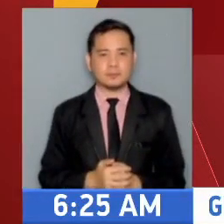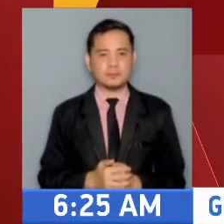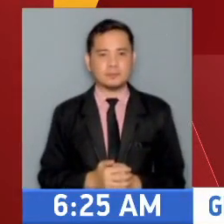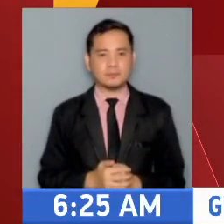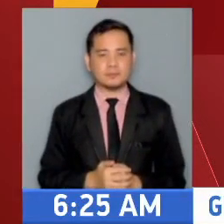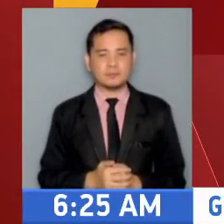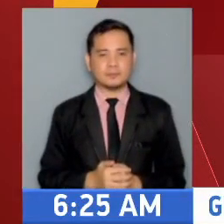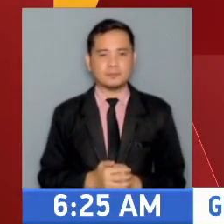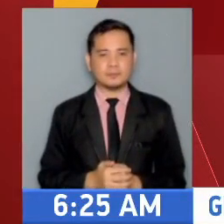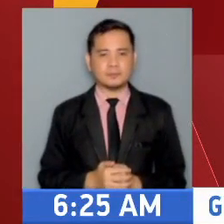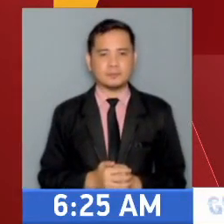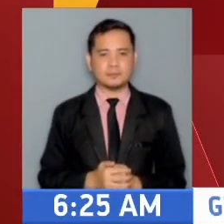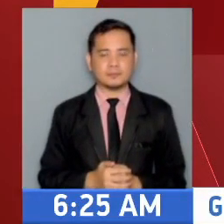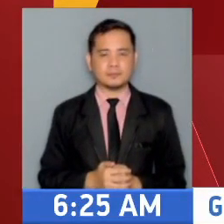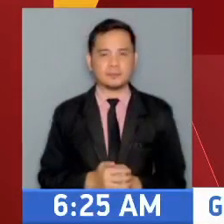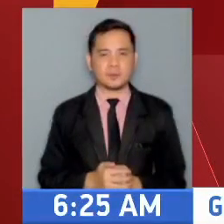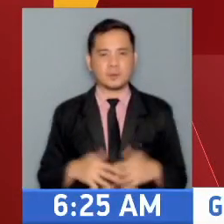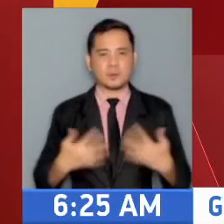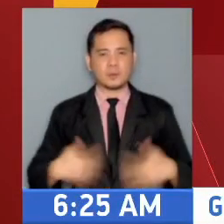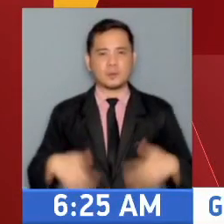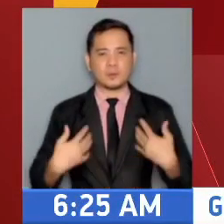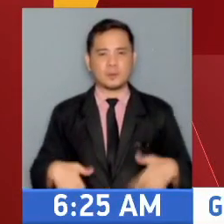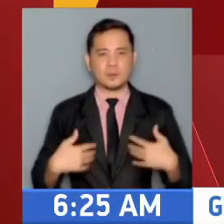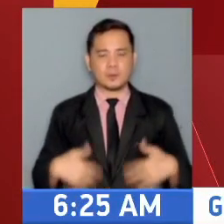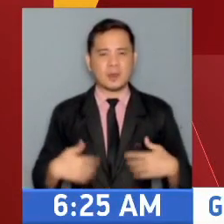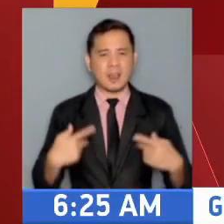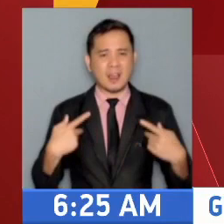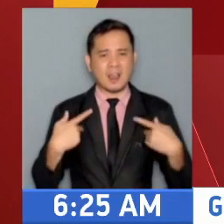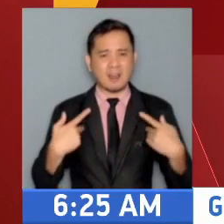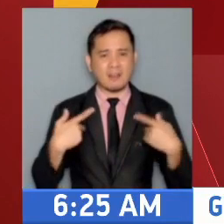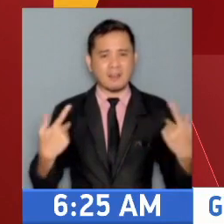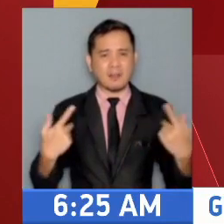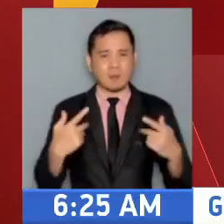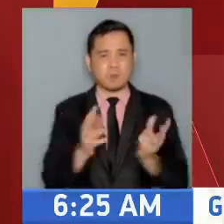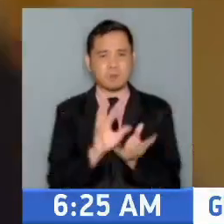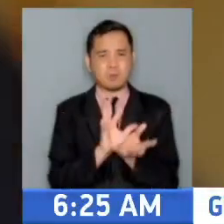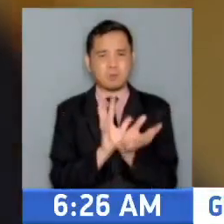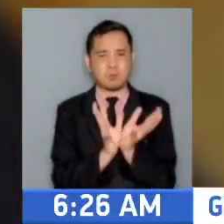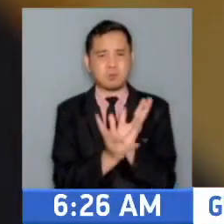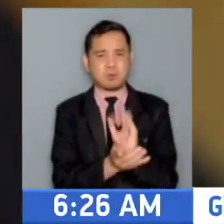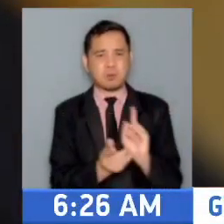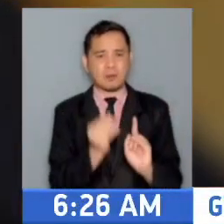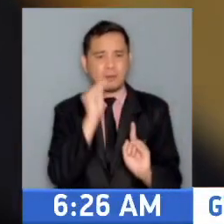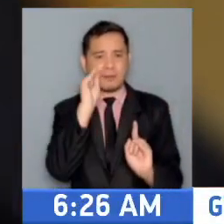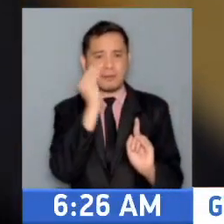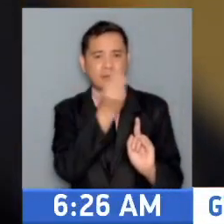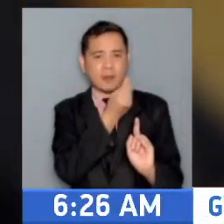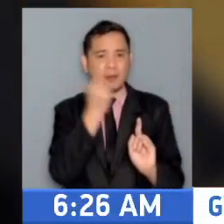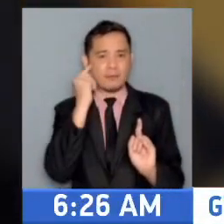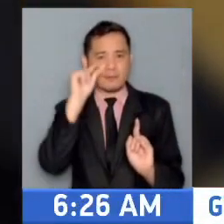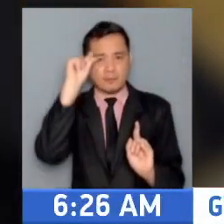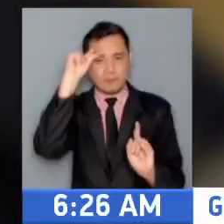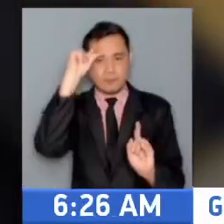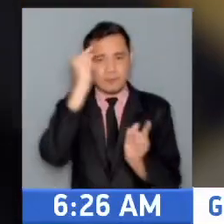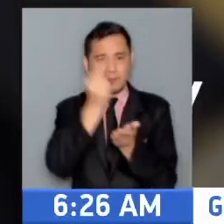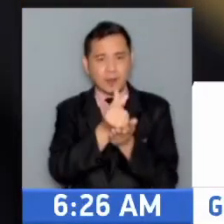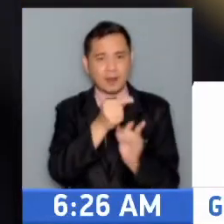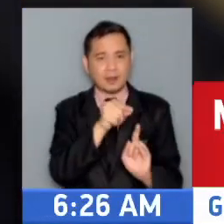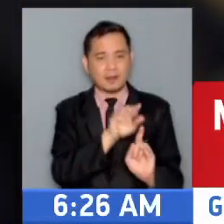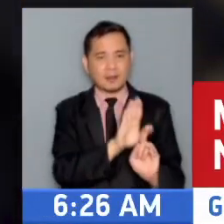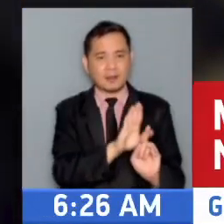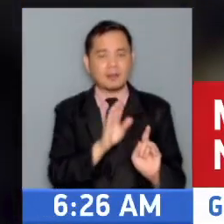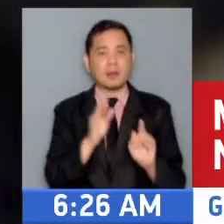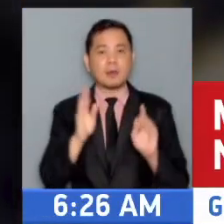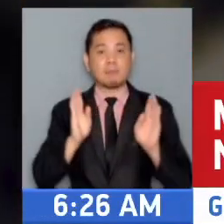Mapapasana all ka na lang sa bouquet na natanggap na isang college graduate sa Baguio City. Yan si Jewel Orpilia na nakatanggap